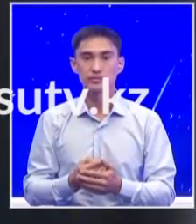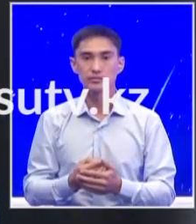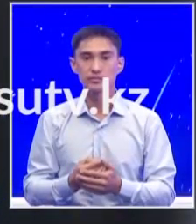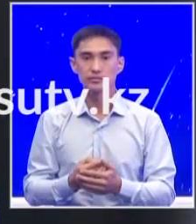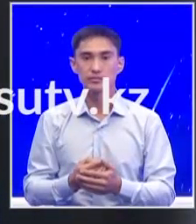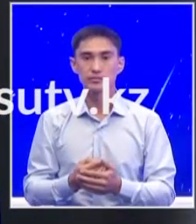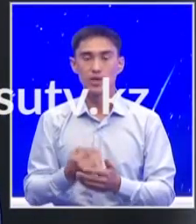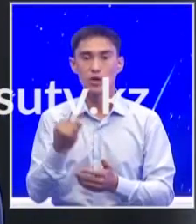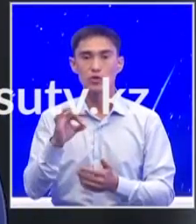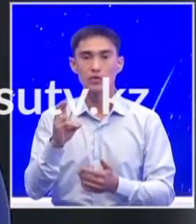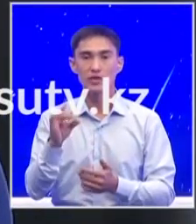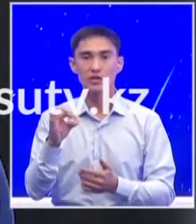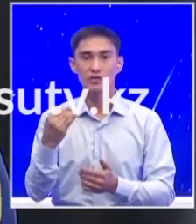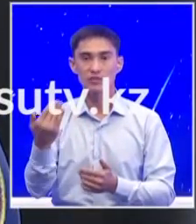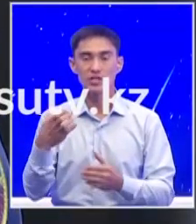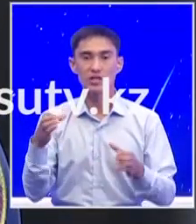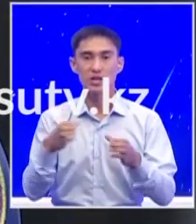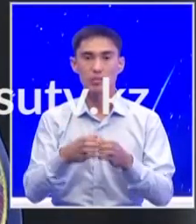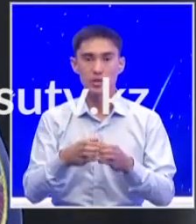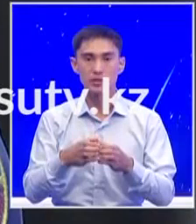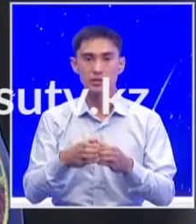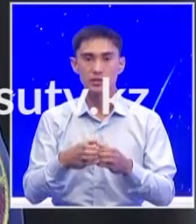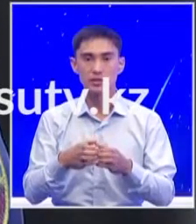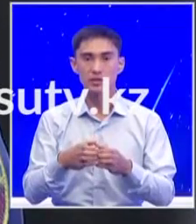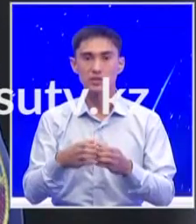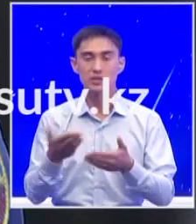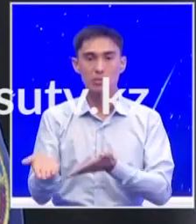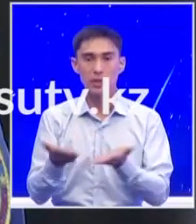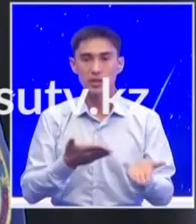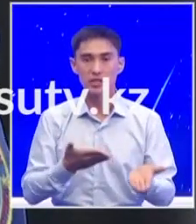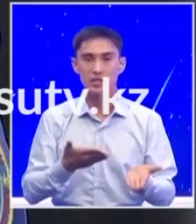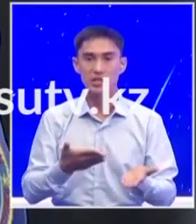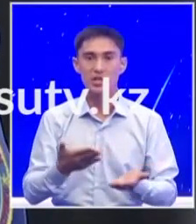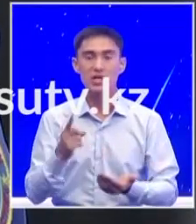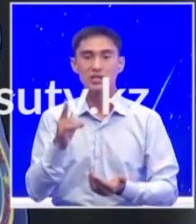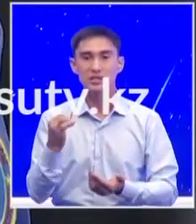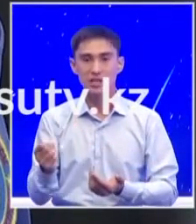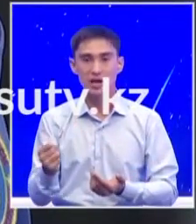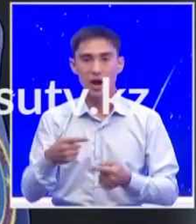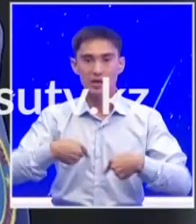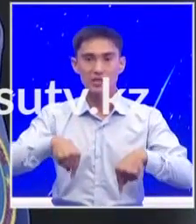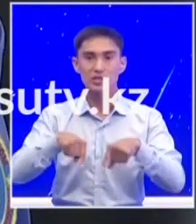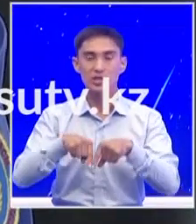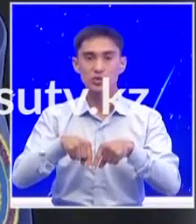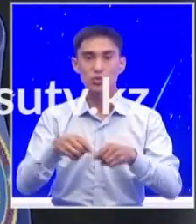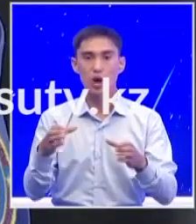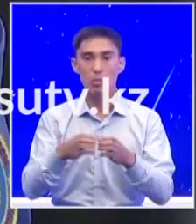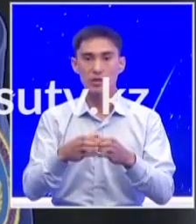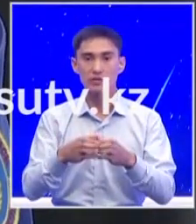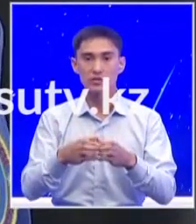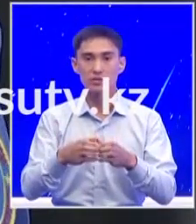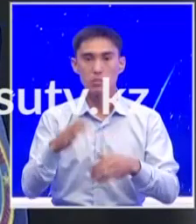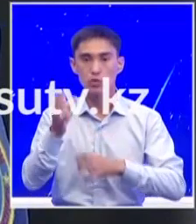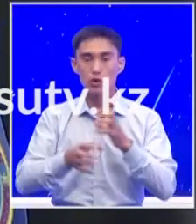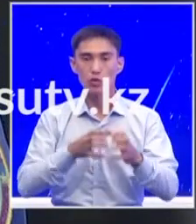Юрия Викторовича и вашей команде за приглашение и за организацию